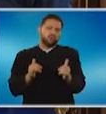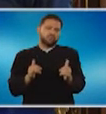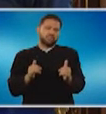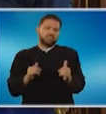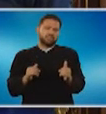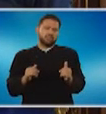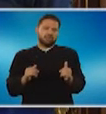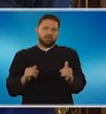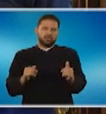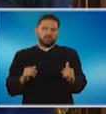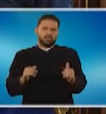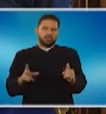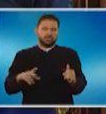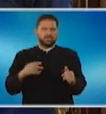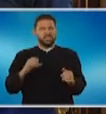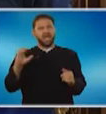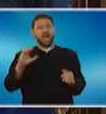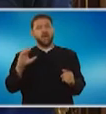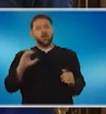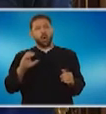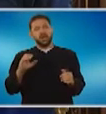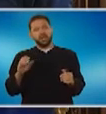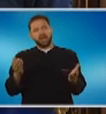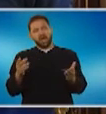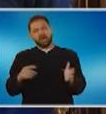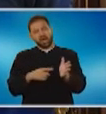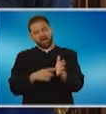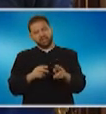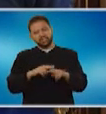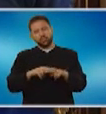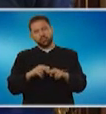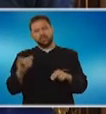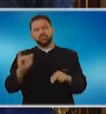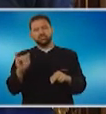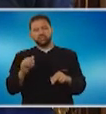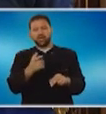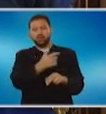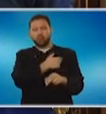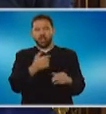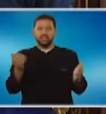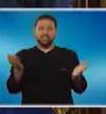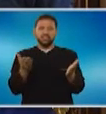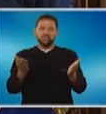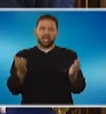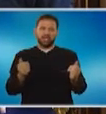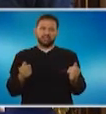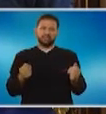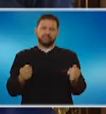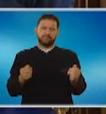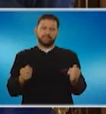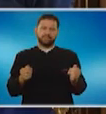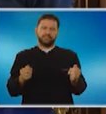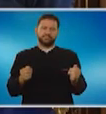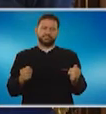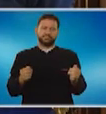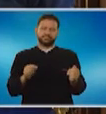nu ai nevoie de canoane și de interpretări din acestea de tip canonic ca să